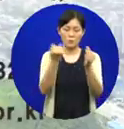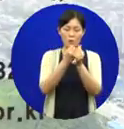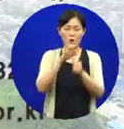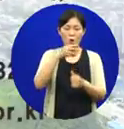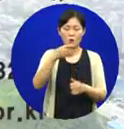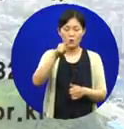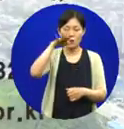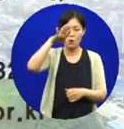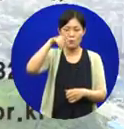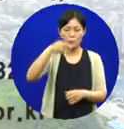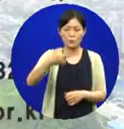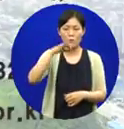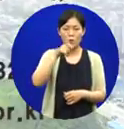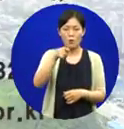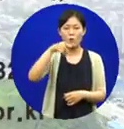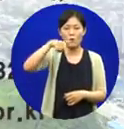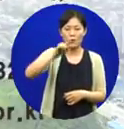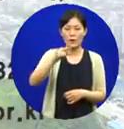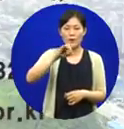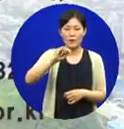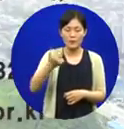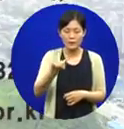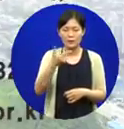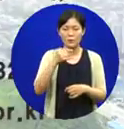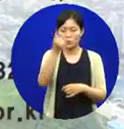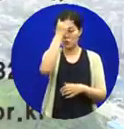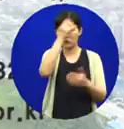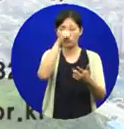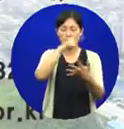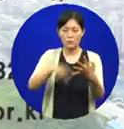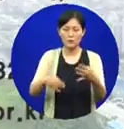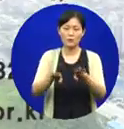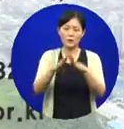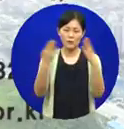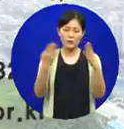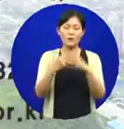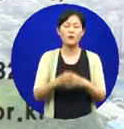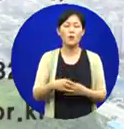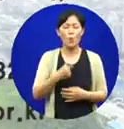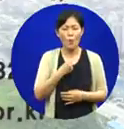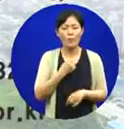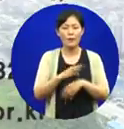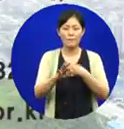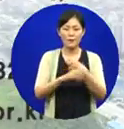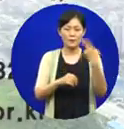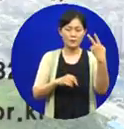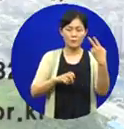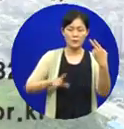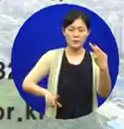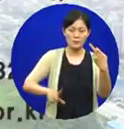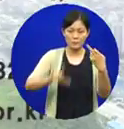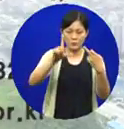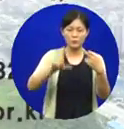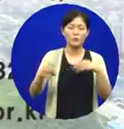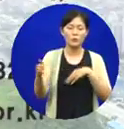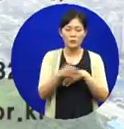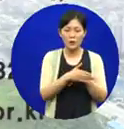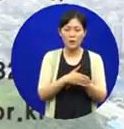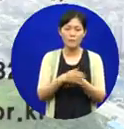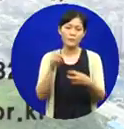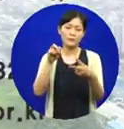위기부부 러브어게인 캠프가 다음 달 충주 켄싱턴 리조트에서 열립니다. 참여를 희망하는 분들은 12일부터